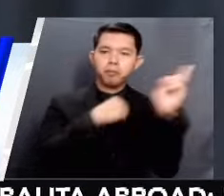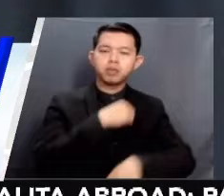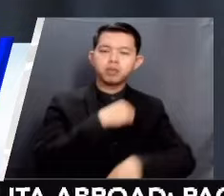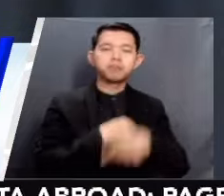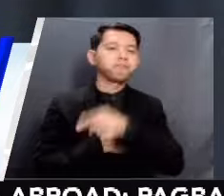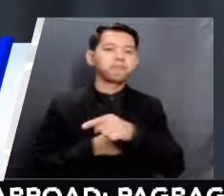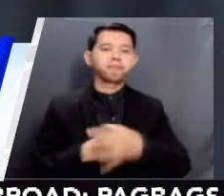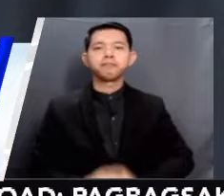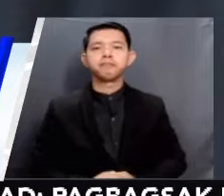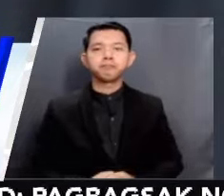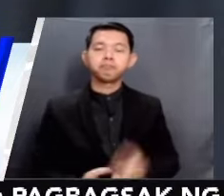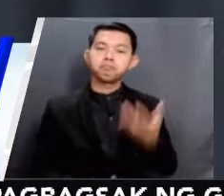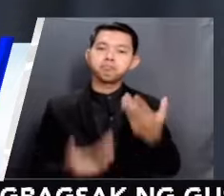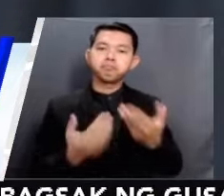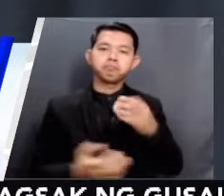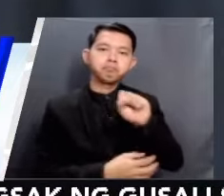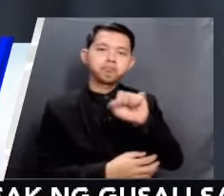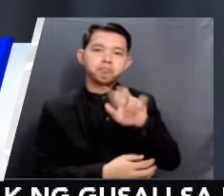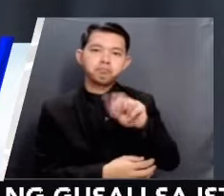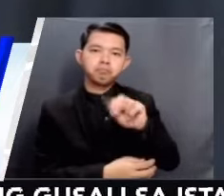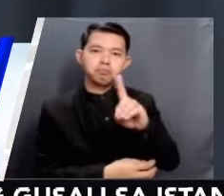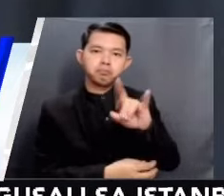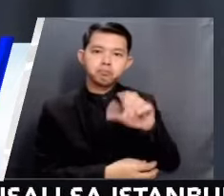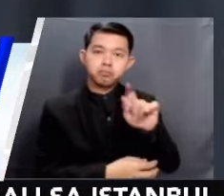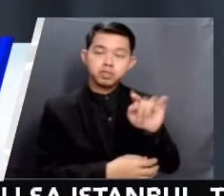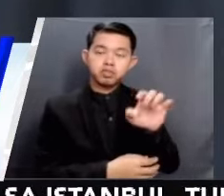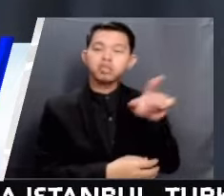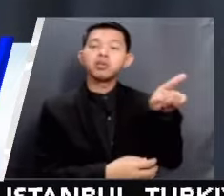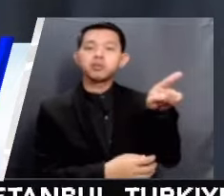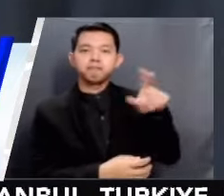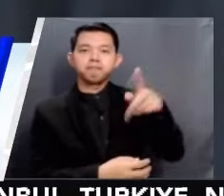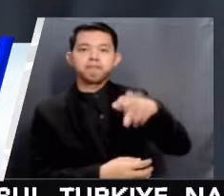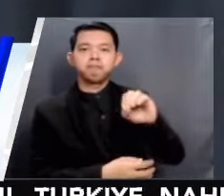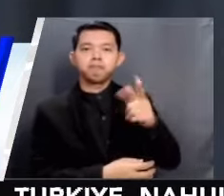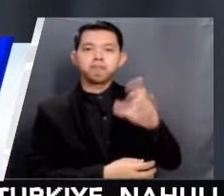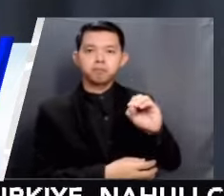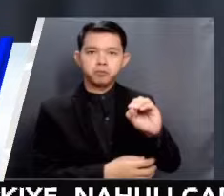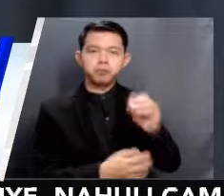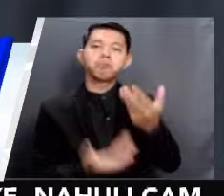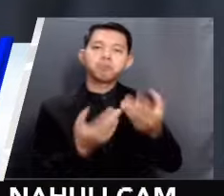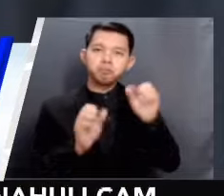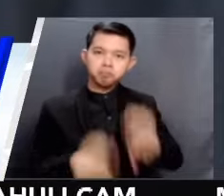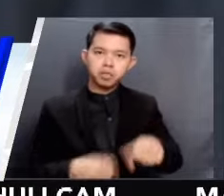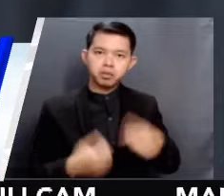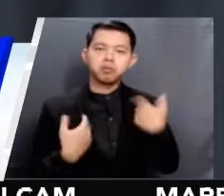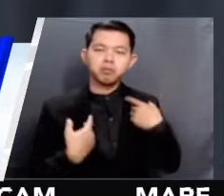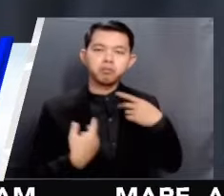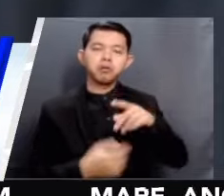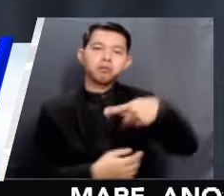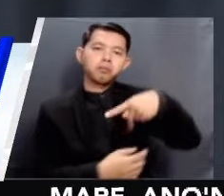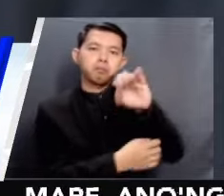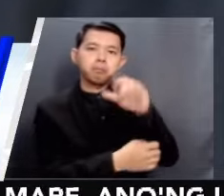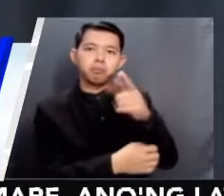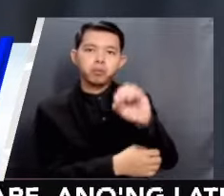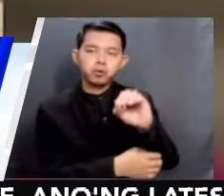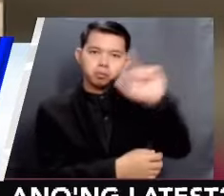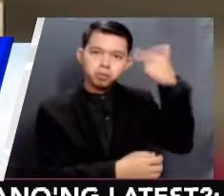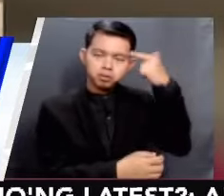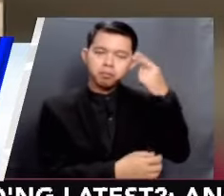sindikato ang nasa likod ng ni-raid na Pogo Hub at maaaring may ani-ay Pogo politics na nagaganap para makalusot ang illegal nilang